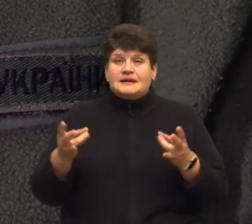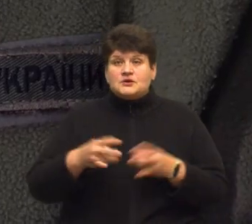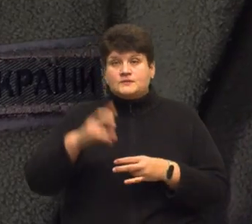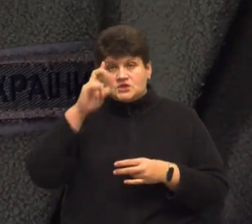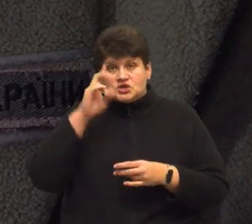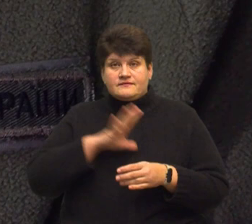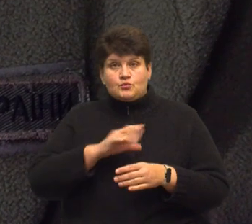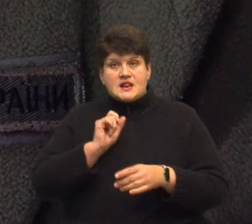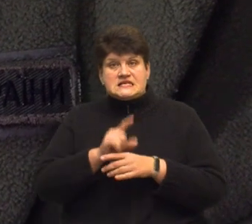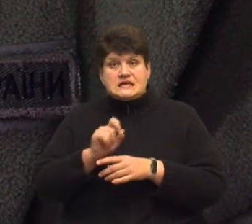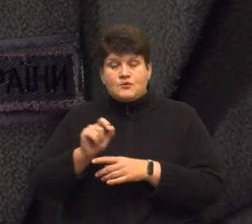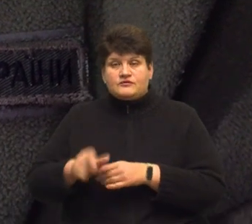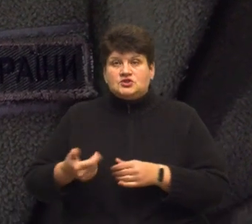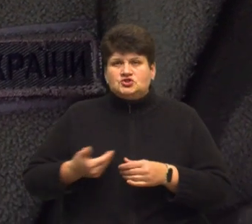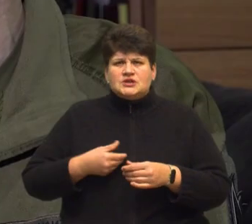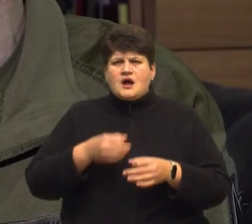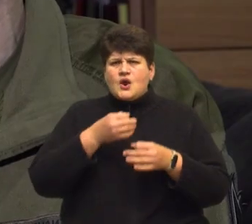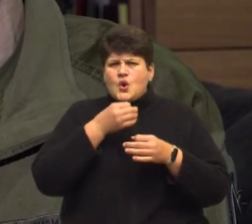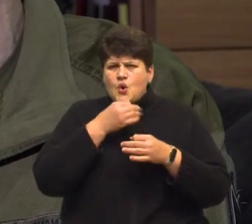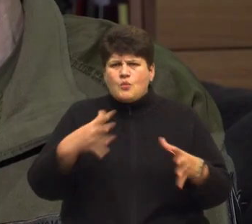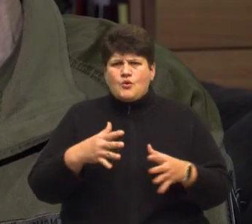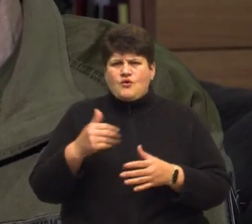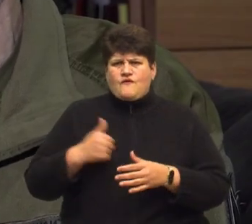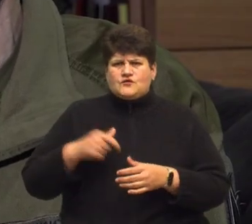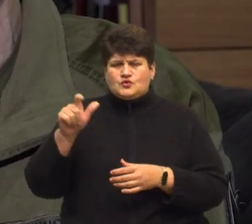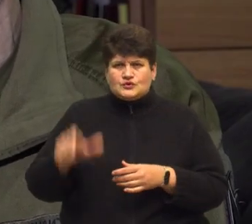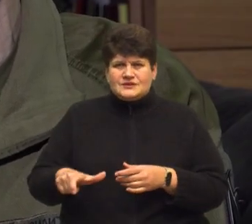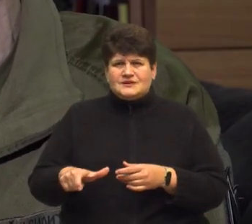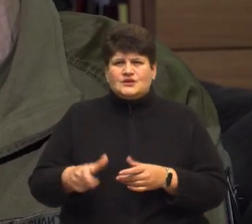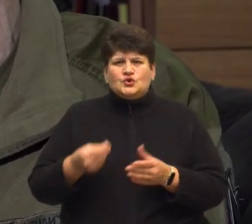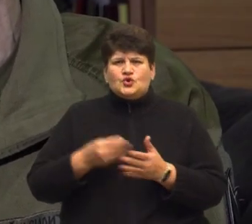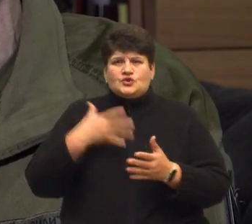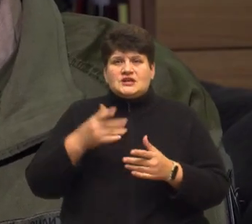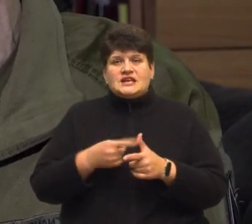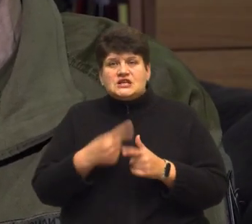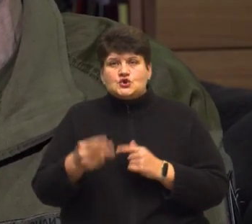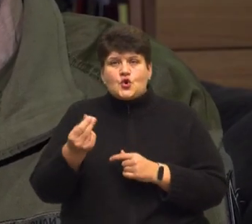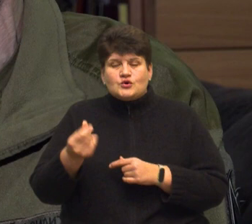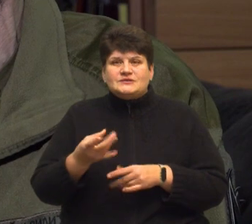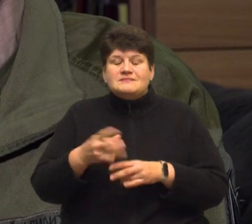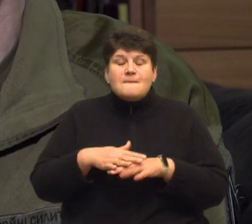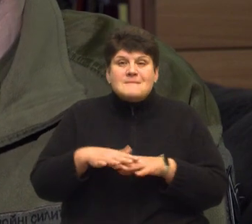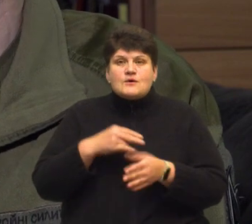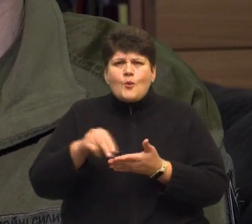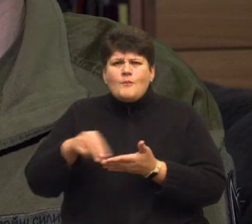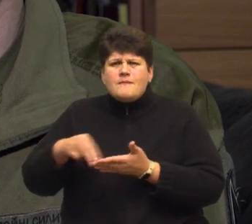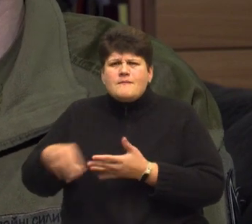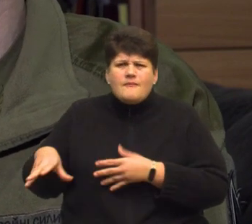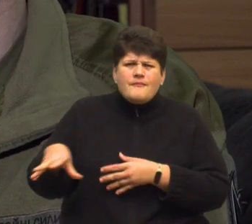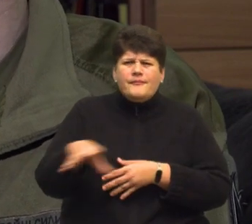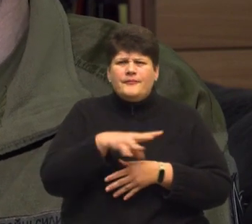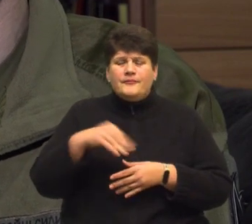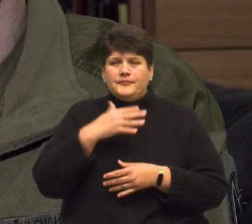замовлення тя любого військового службовця дорожче чим ті гроші чим то все і потрібно масово то все купляти бо